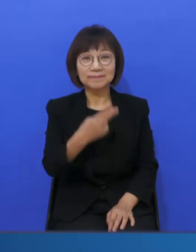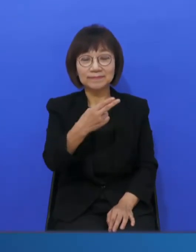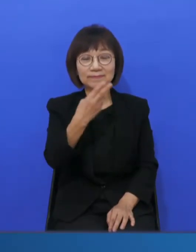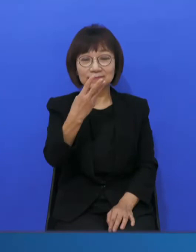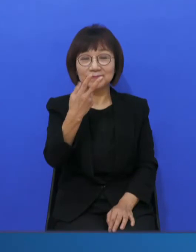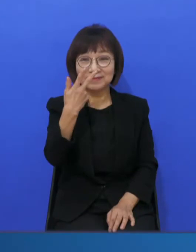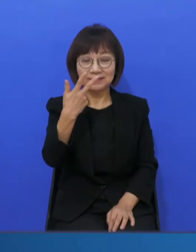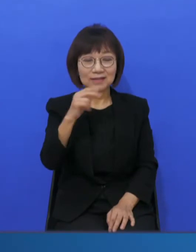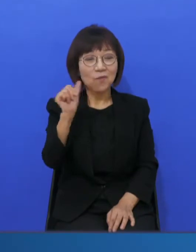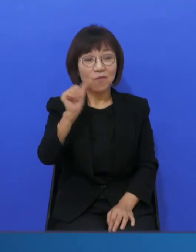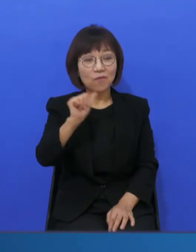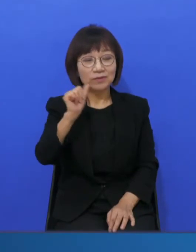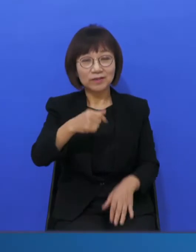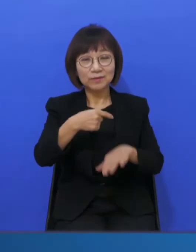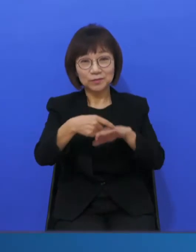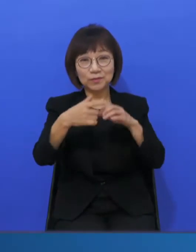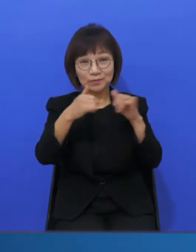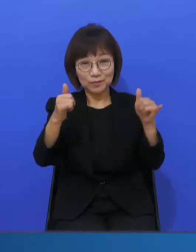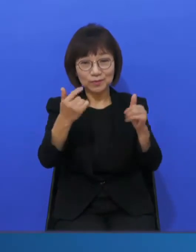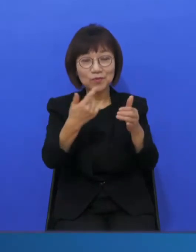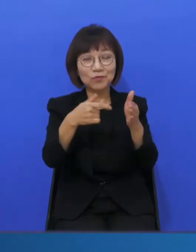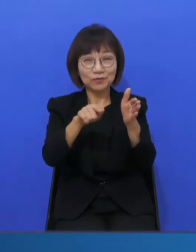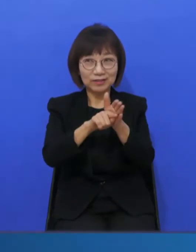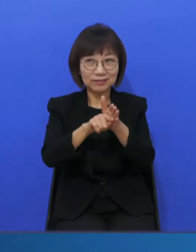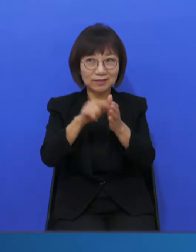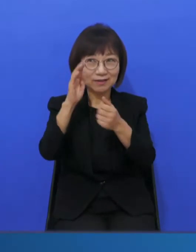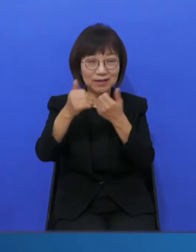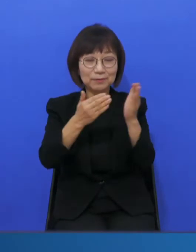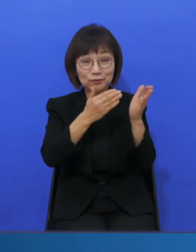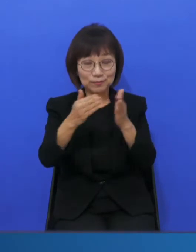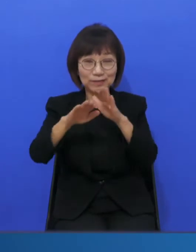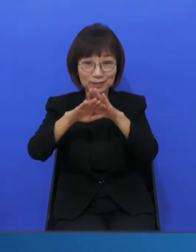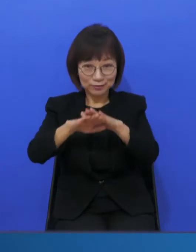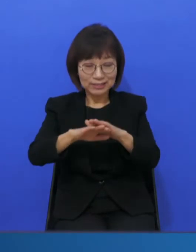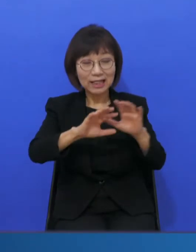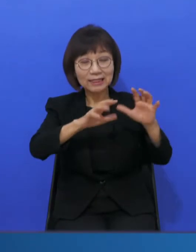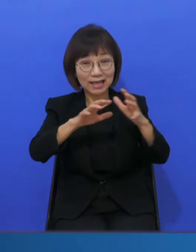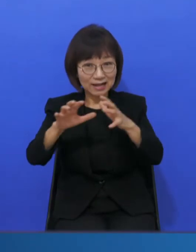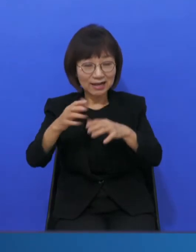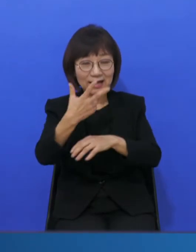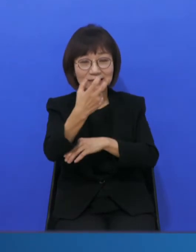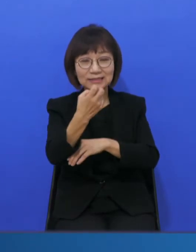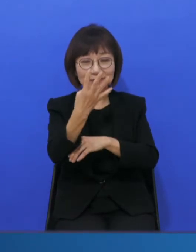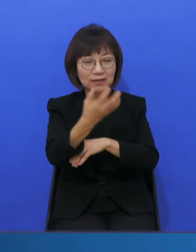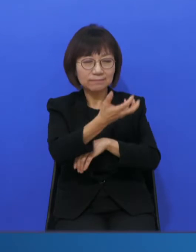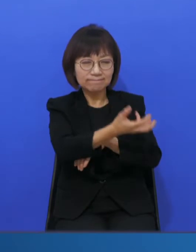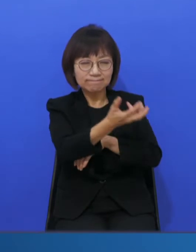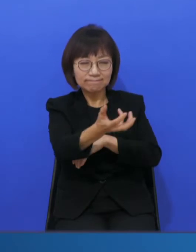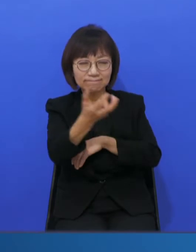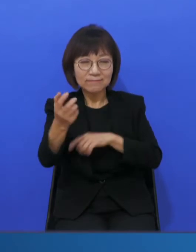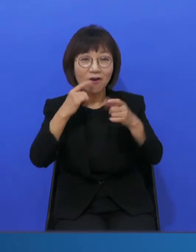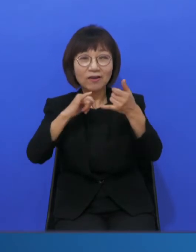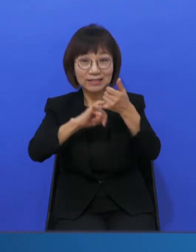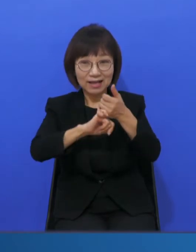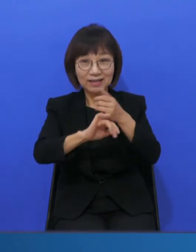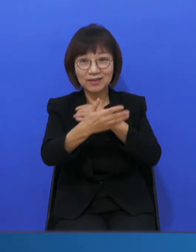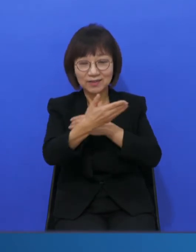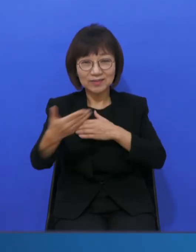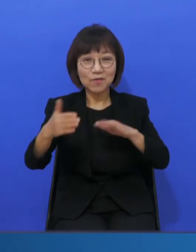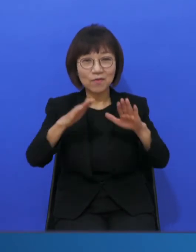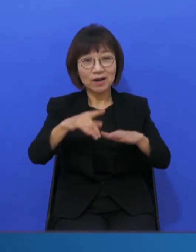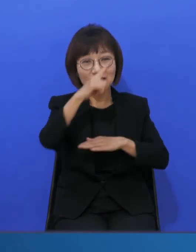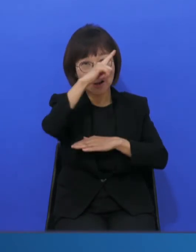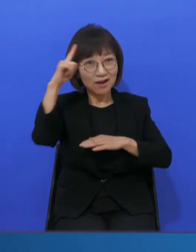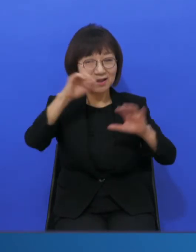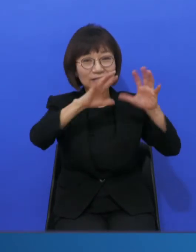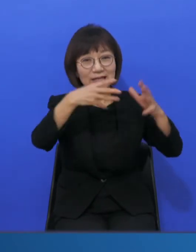(237) 5천 종족을 향한 하나님이 준비하신 비대면 조직을 확인하며 74개 나라를 순회하는 언약의 여정. 이번 주는